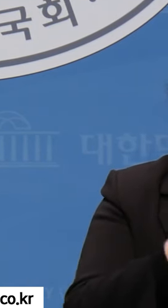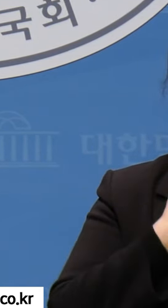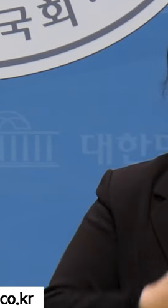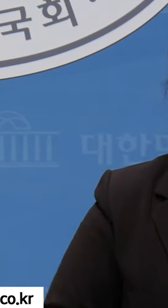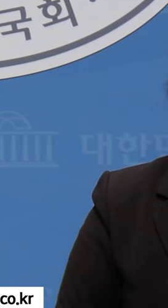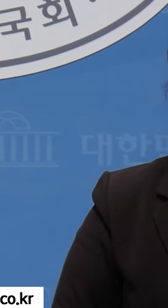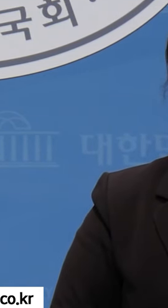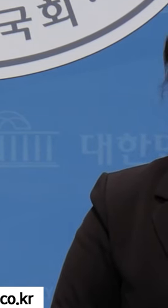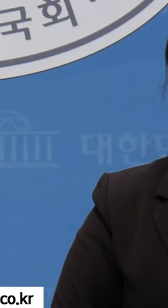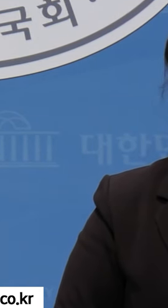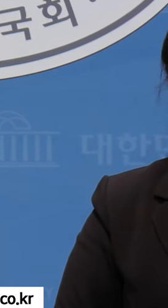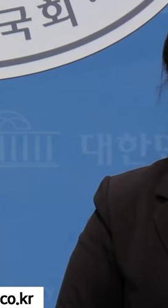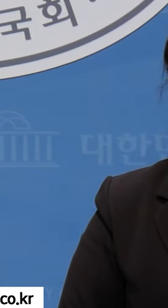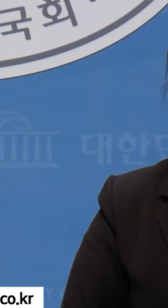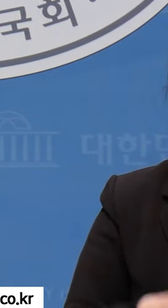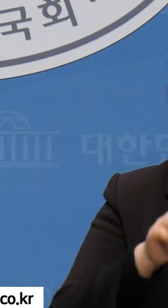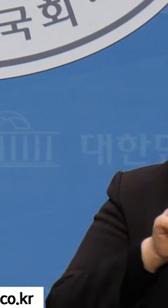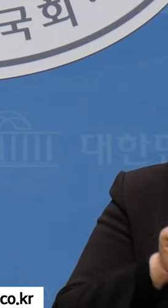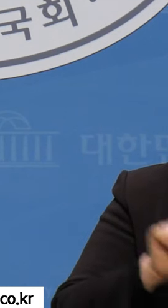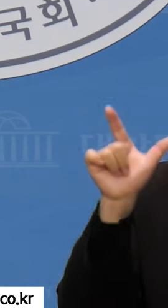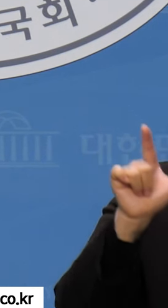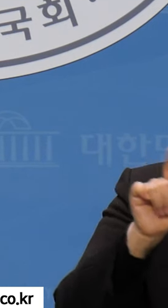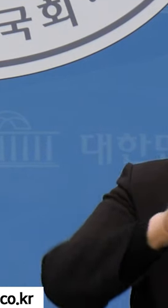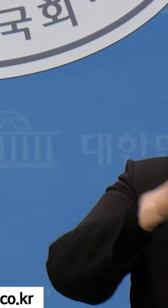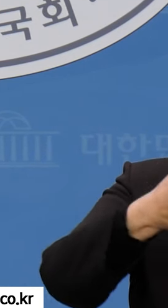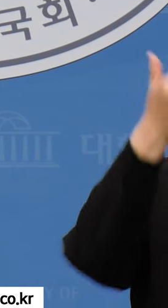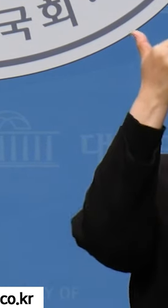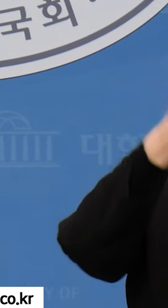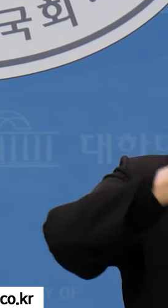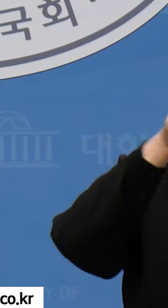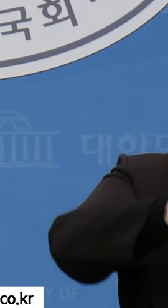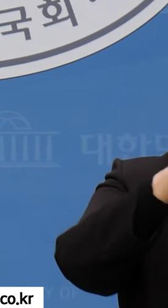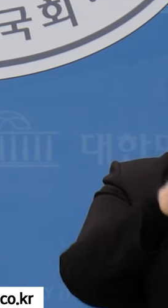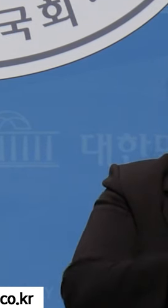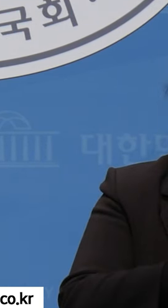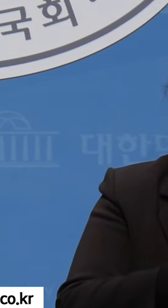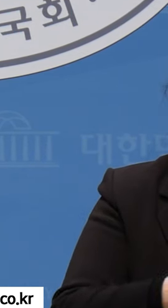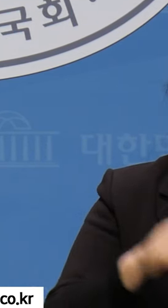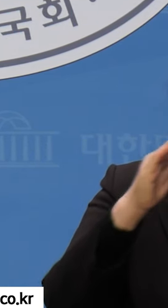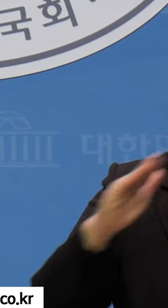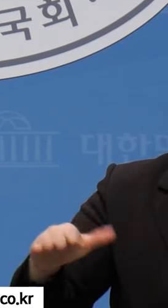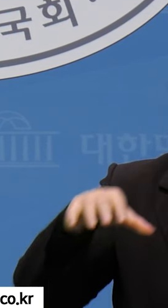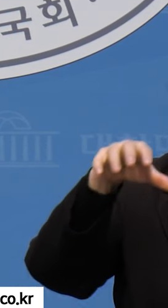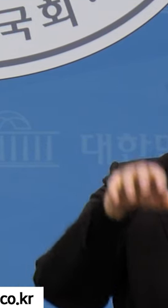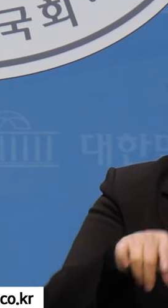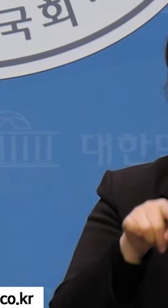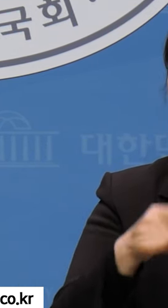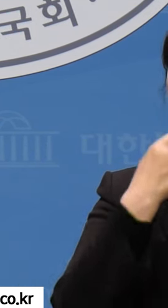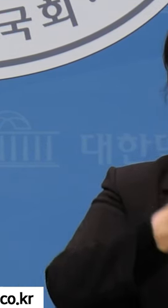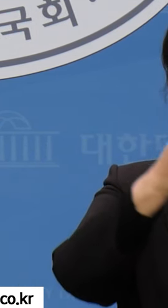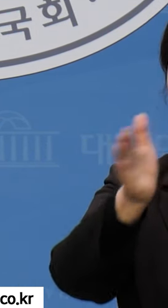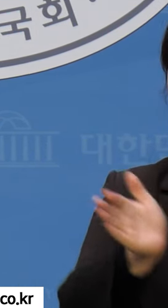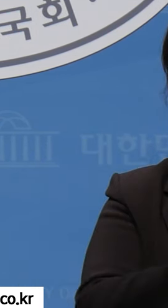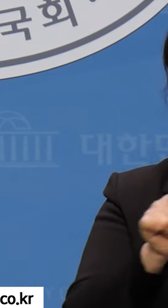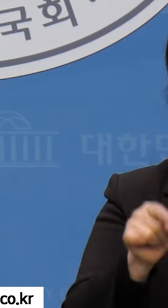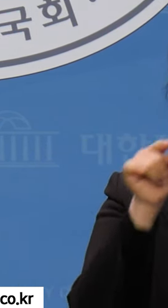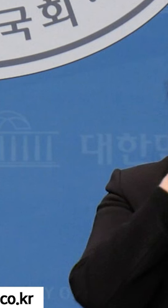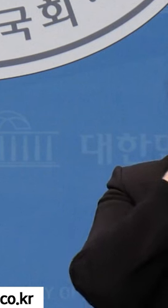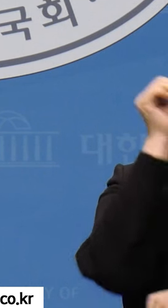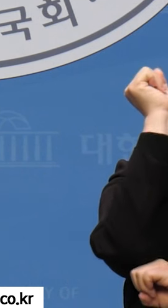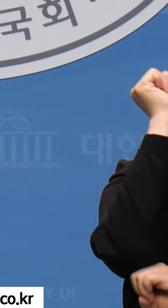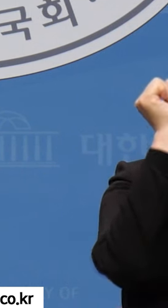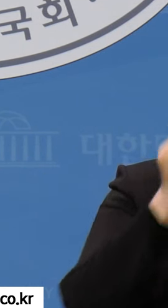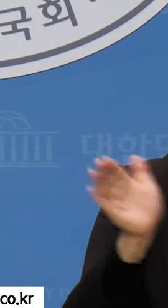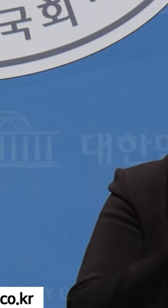2016년 총선에는 민주당의 뿌리가 송두리째 뽑혀나간 호남에서 민주당을